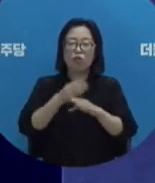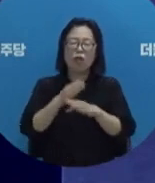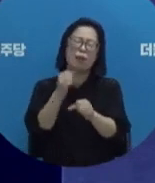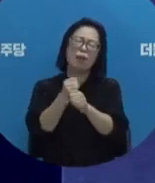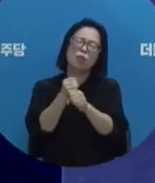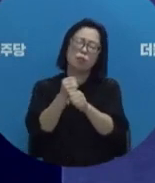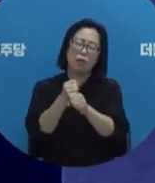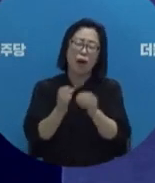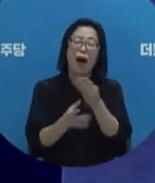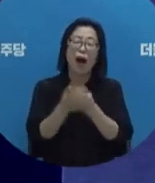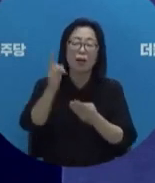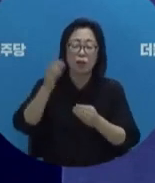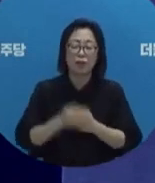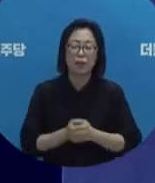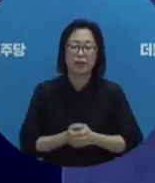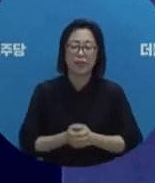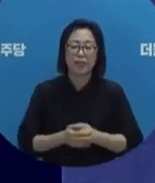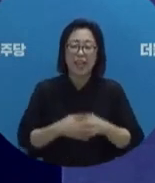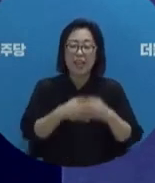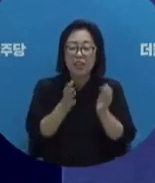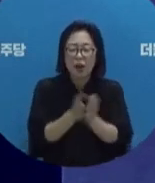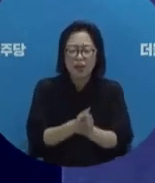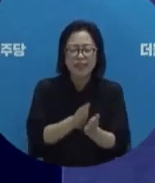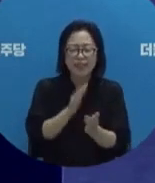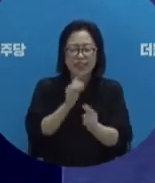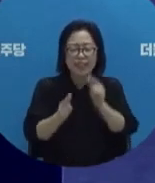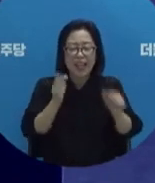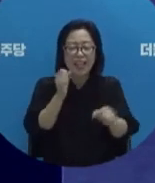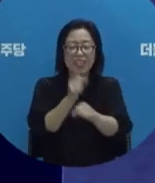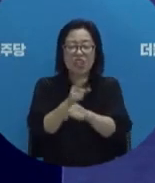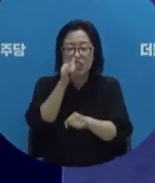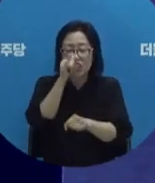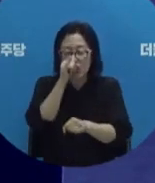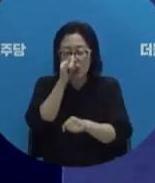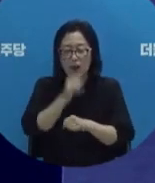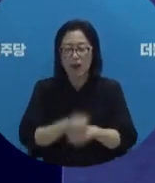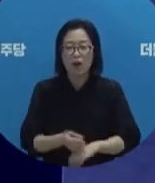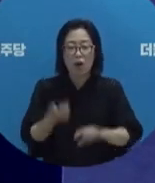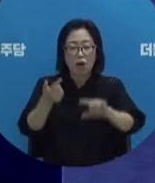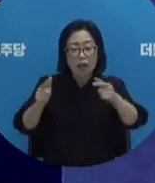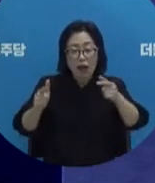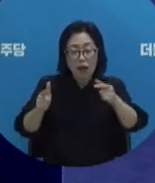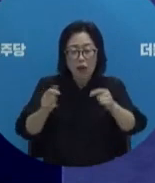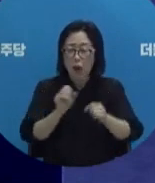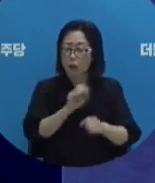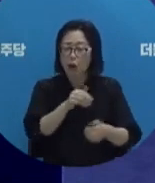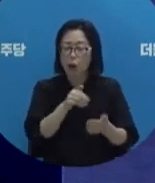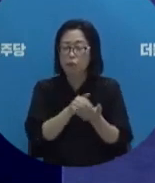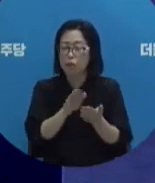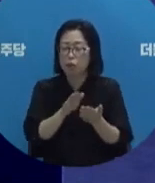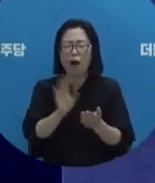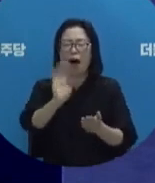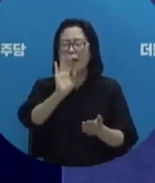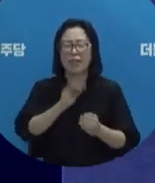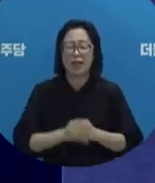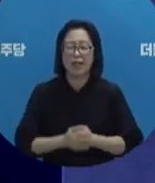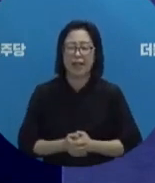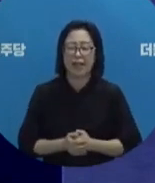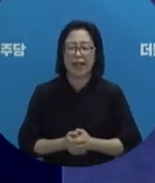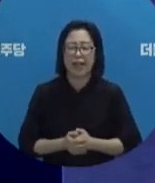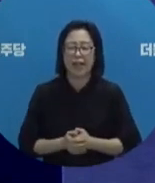만들겠습니다 정당은 다양성이 본질입니다 다름은 배제와 투쟁의 대상이 아니라